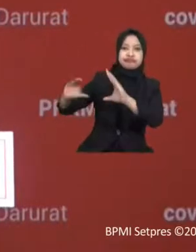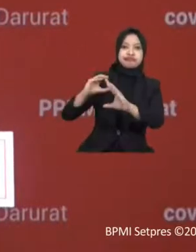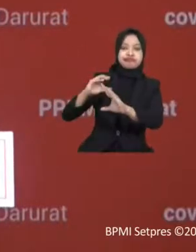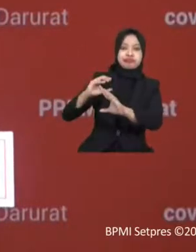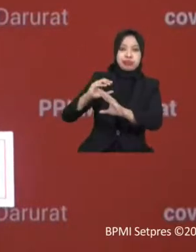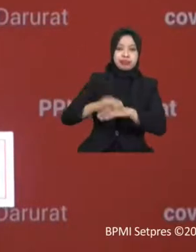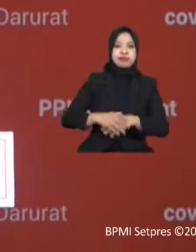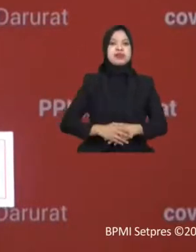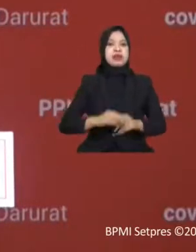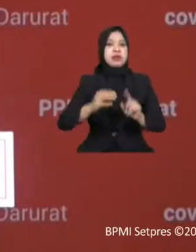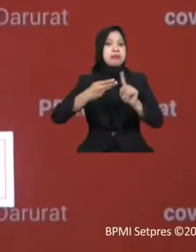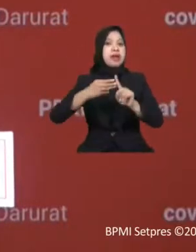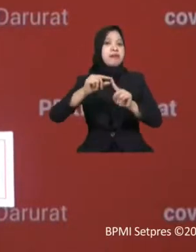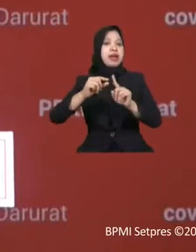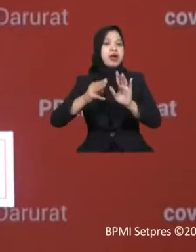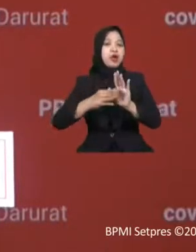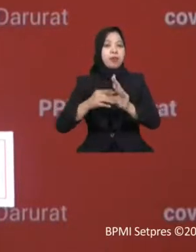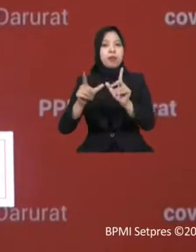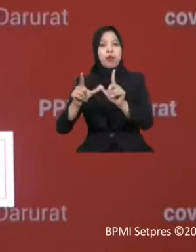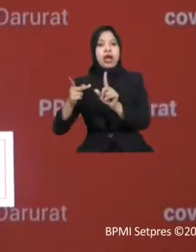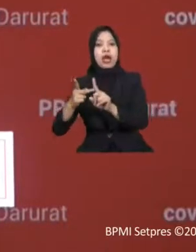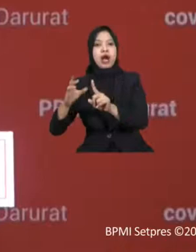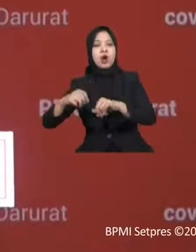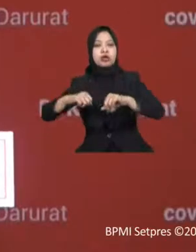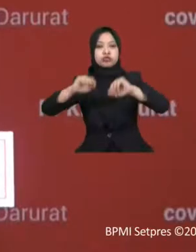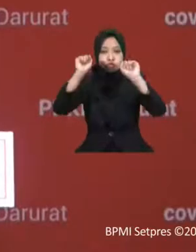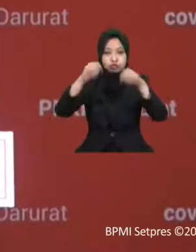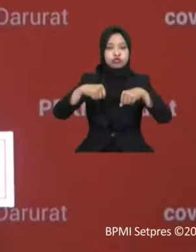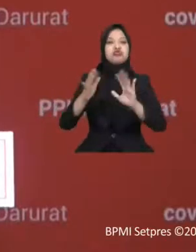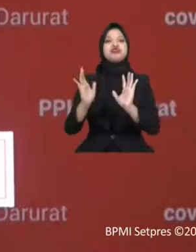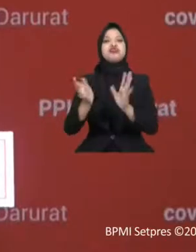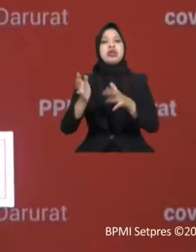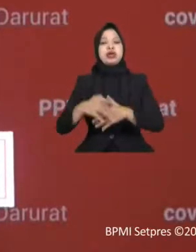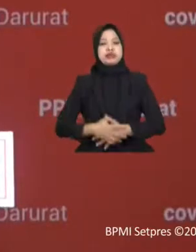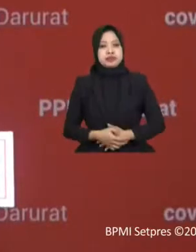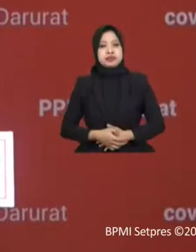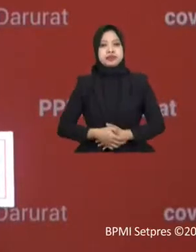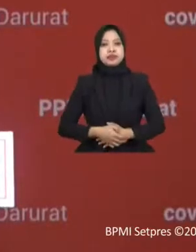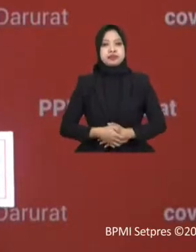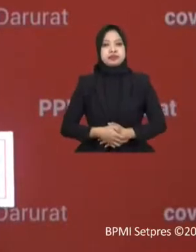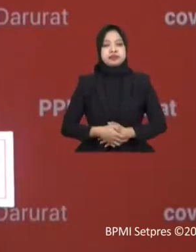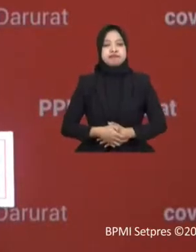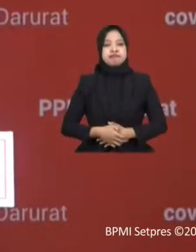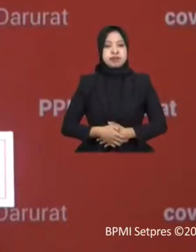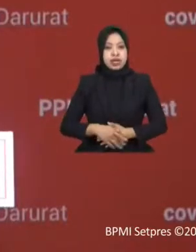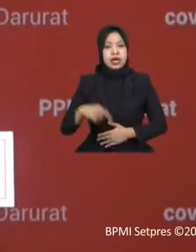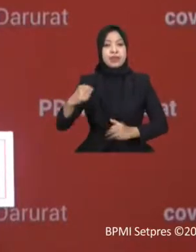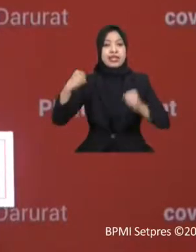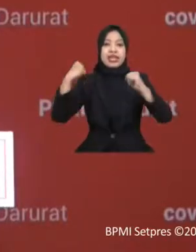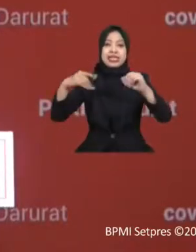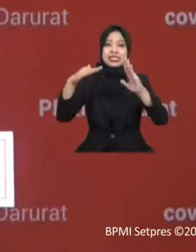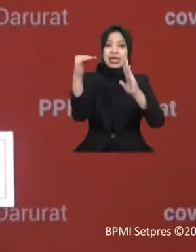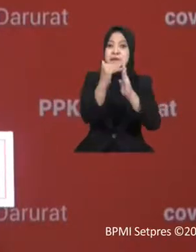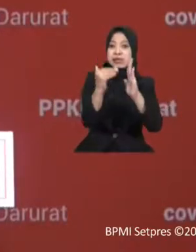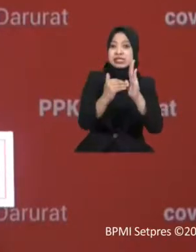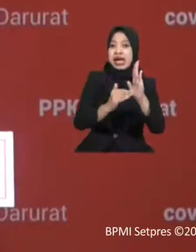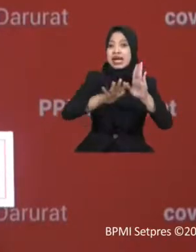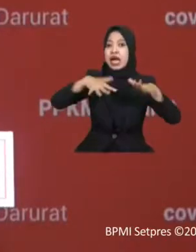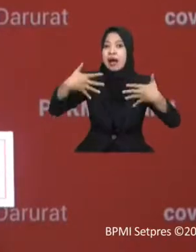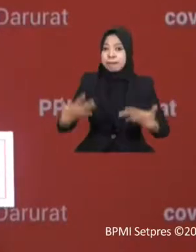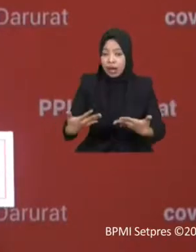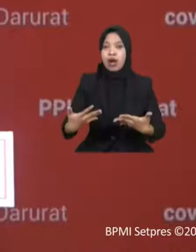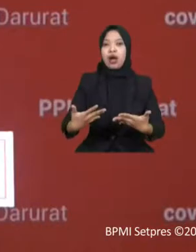disetujui Ndak hanya oleh Who dan Badan POM dan kebijakan menteri kesehatan adalah